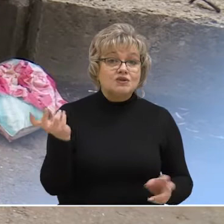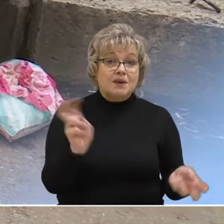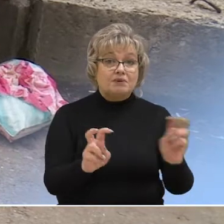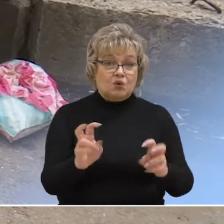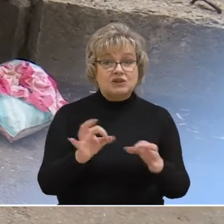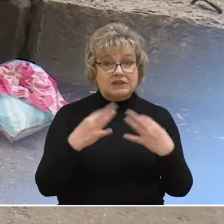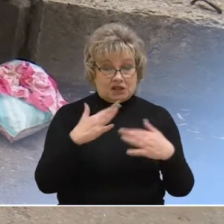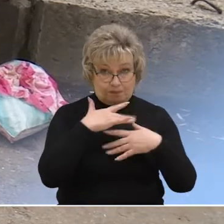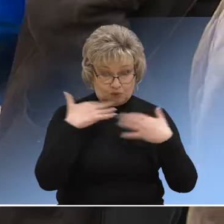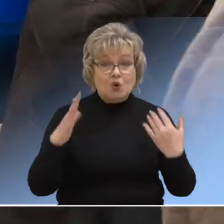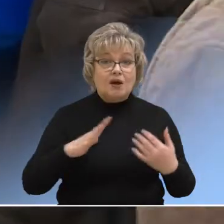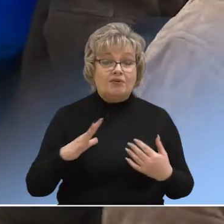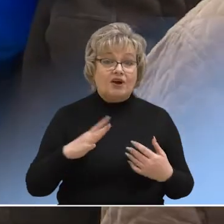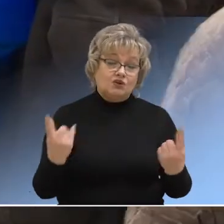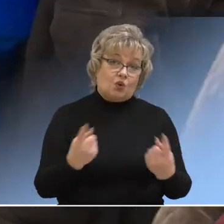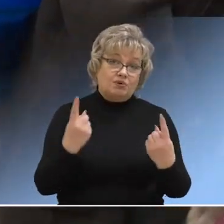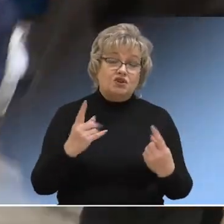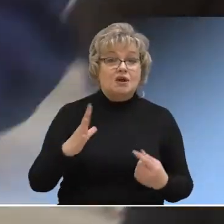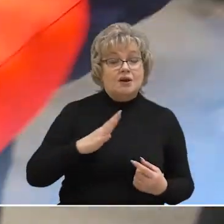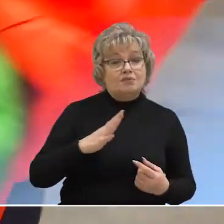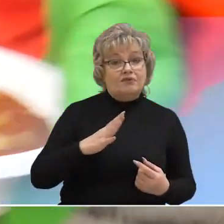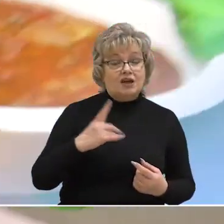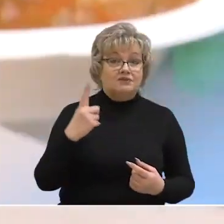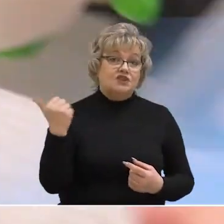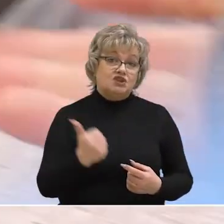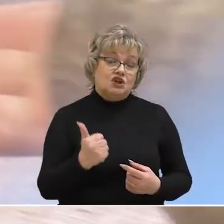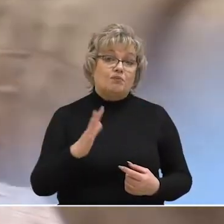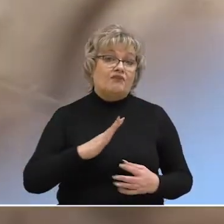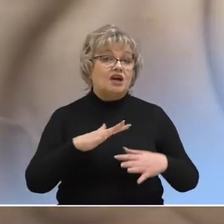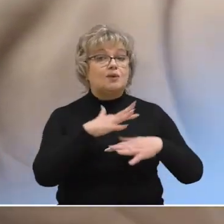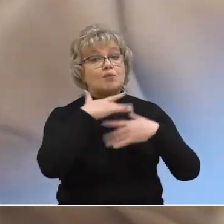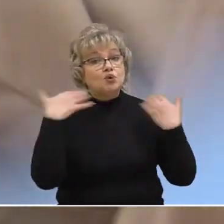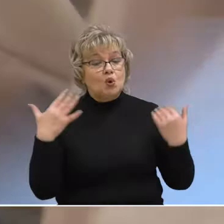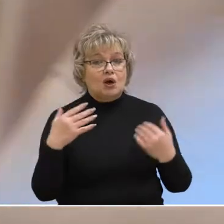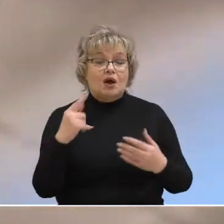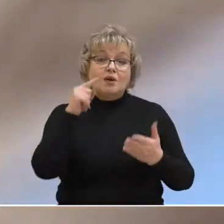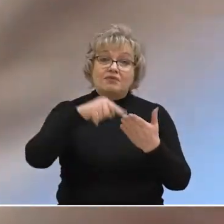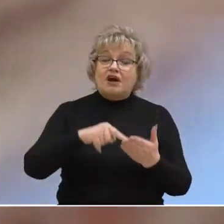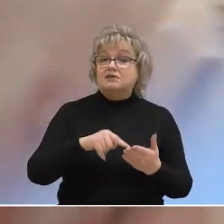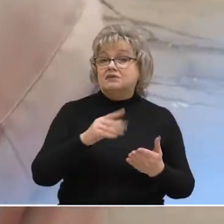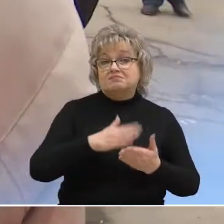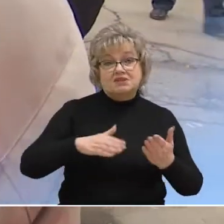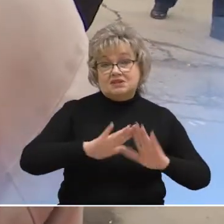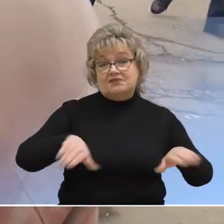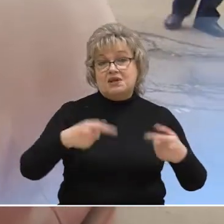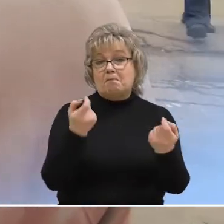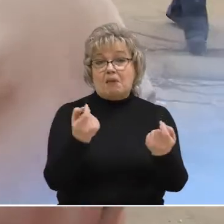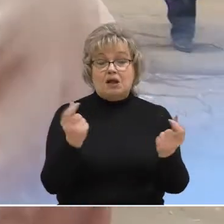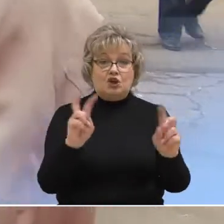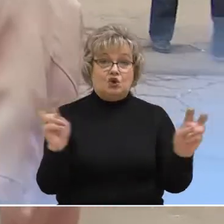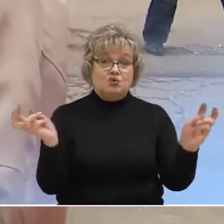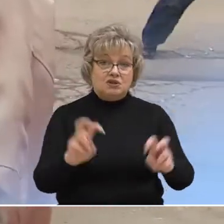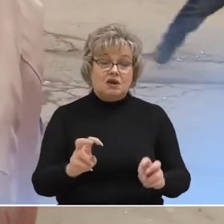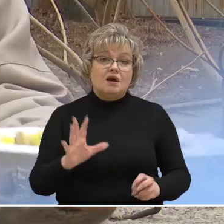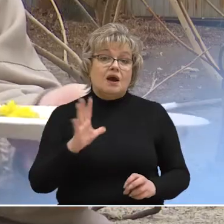приходит? Расскажите, много бывает обычно? Раз в неделю бывает много, а раз в неделю вообще мало людей.